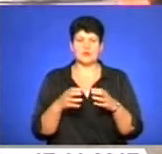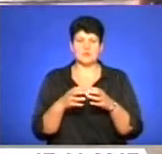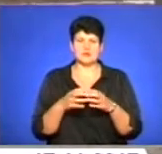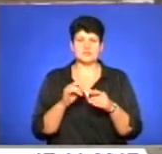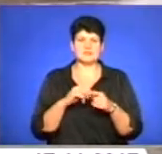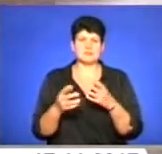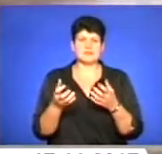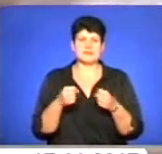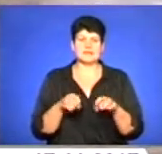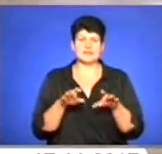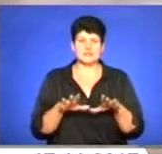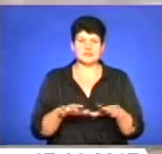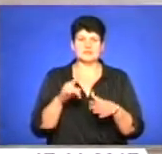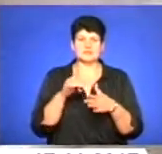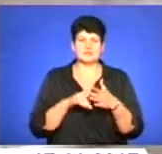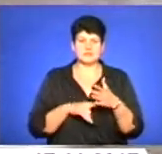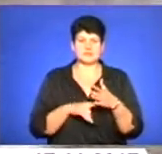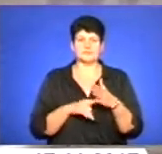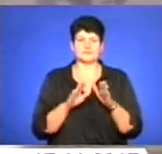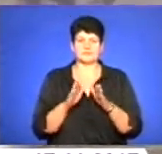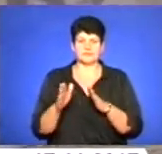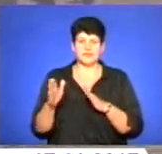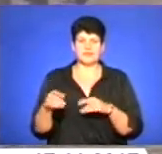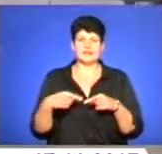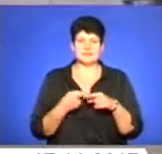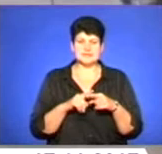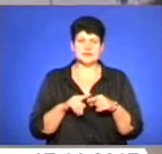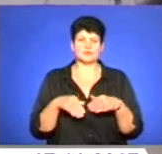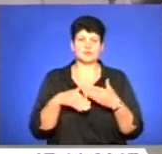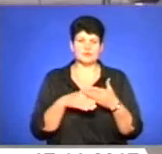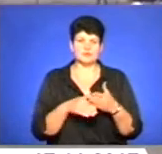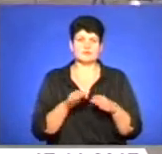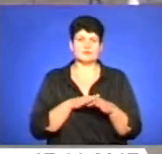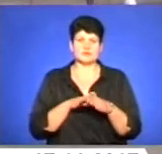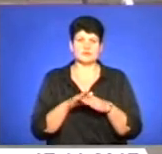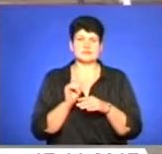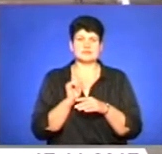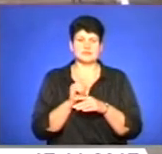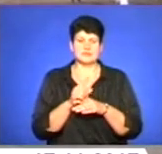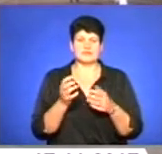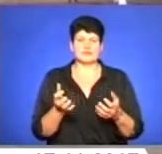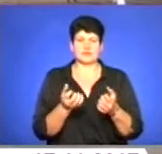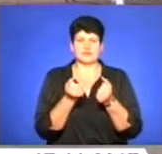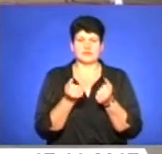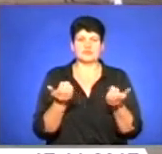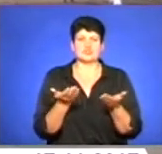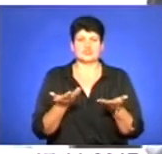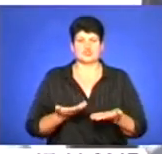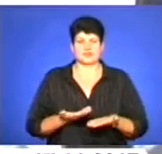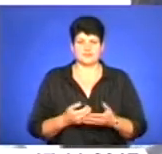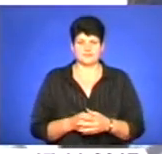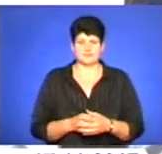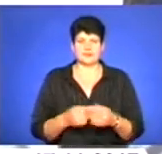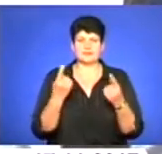прийняття рішень, впевненість і врівноваженість. Лише тоді вдасться впоратися з поставленим завданням і врятувати чиєсь життя.